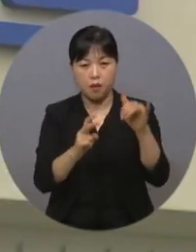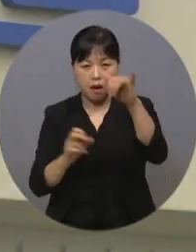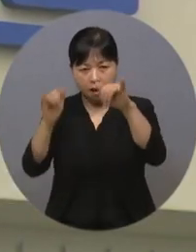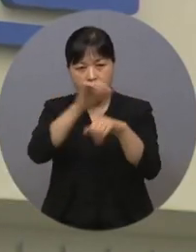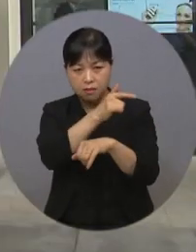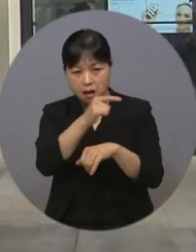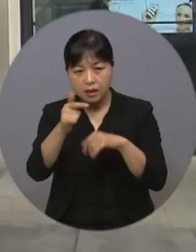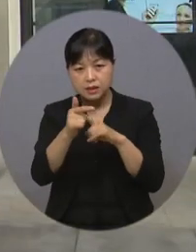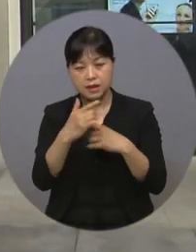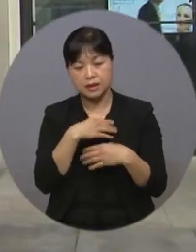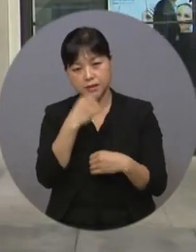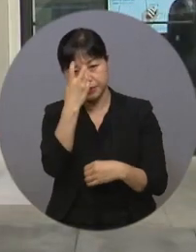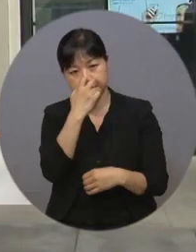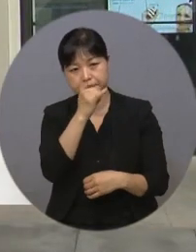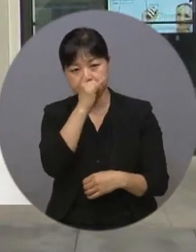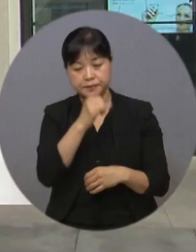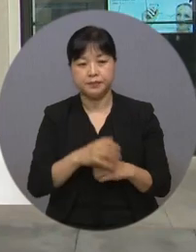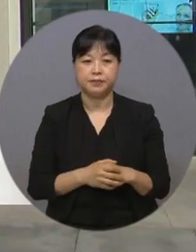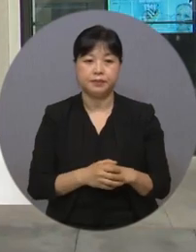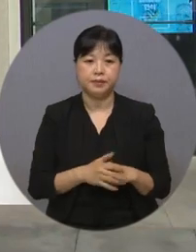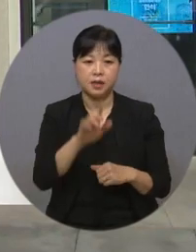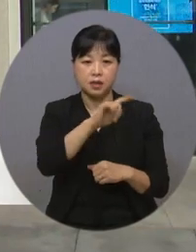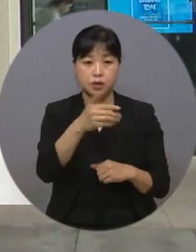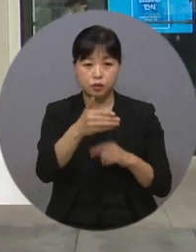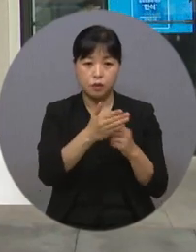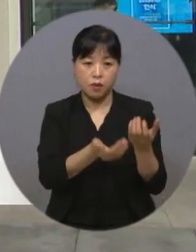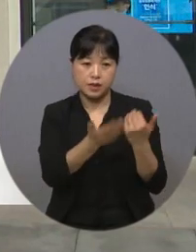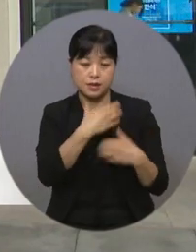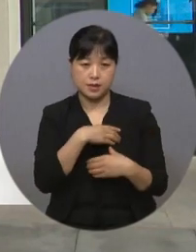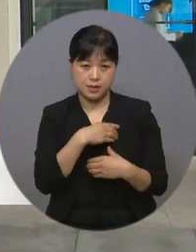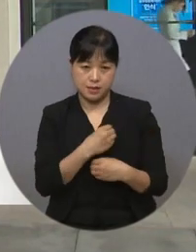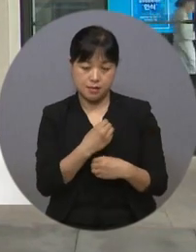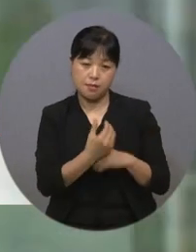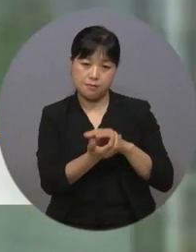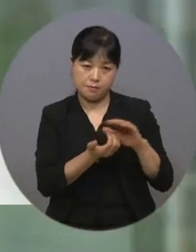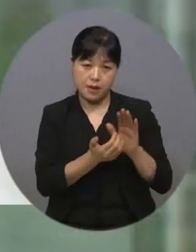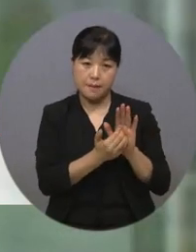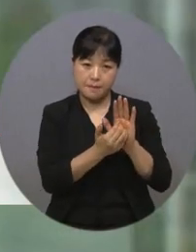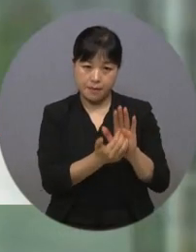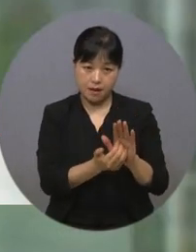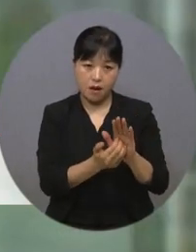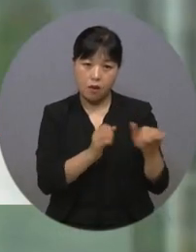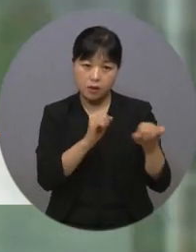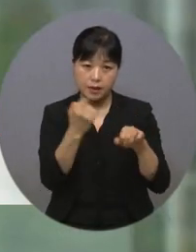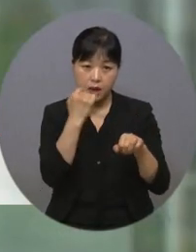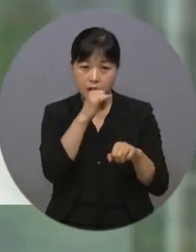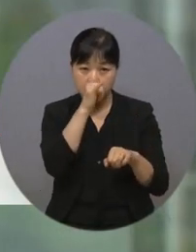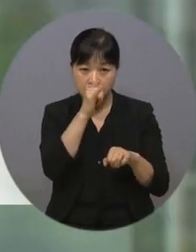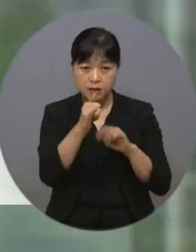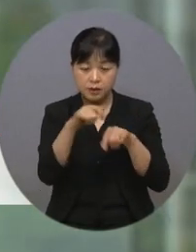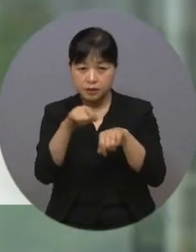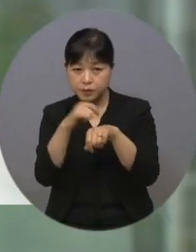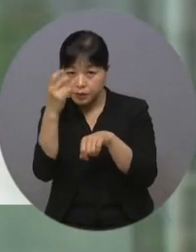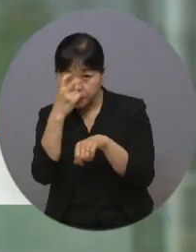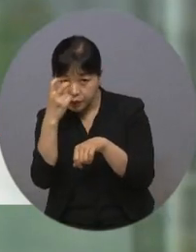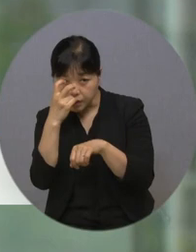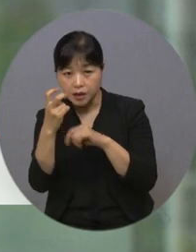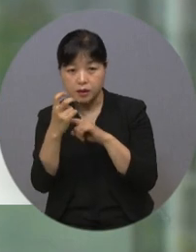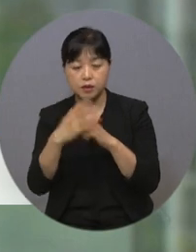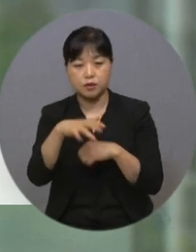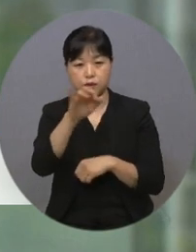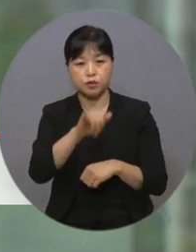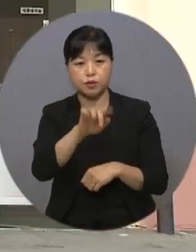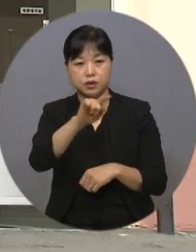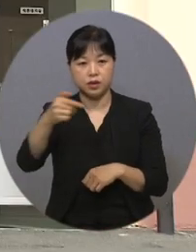안전점검을 합니다. 소방청도 화재 안전 예방 활동 강화와 소방 특별 조사와 함께 전국